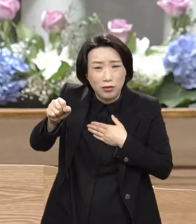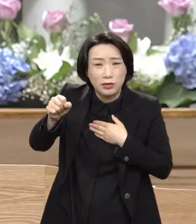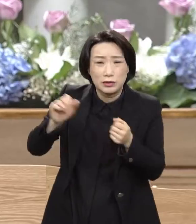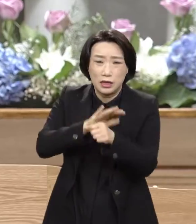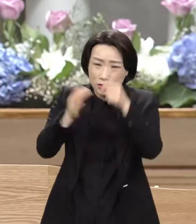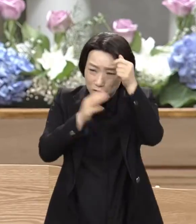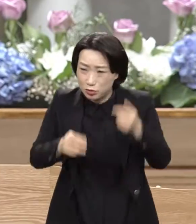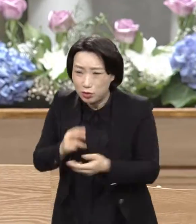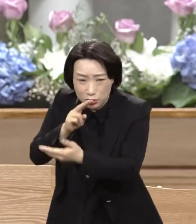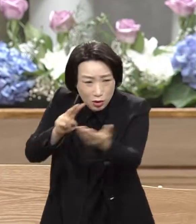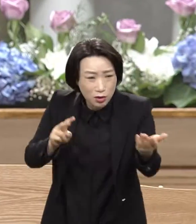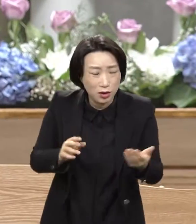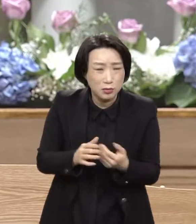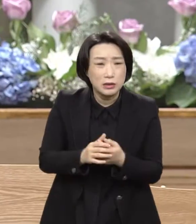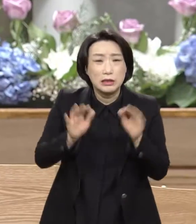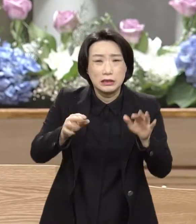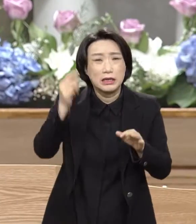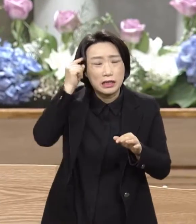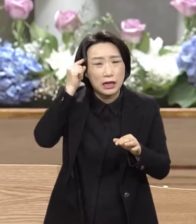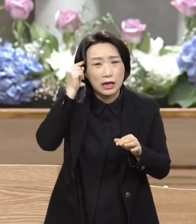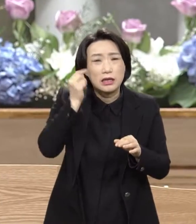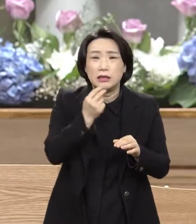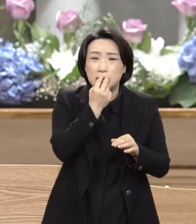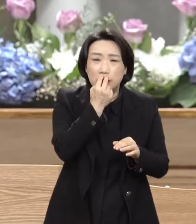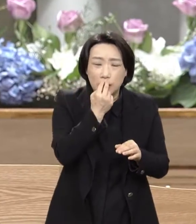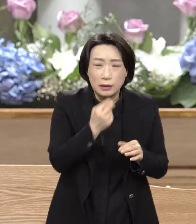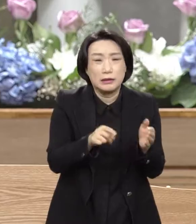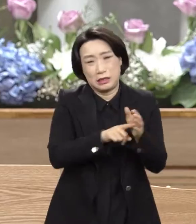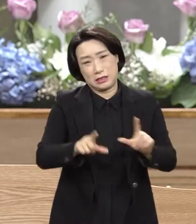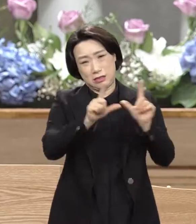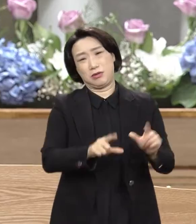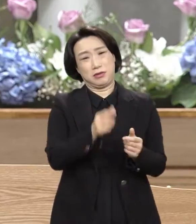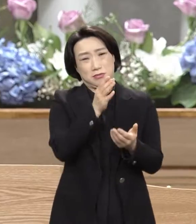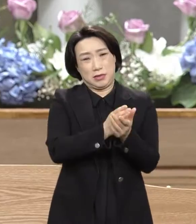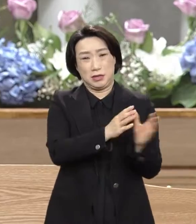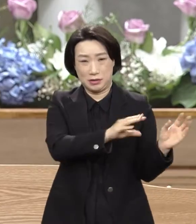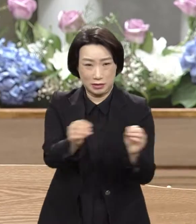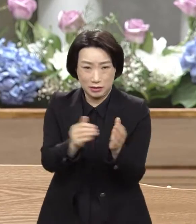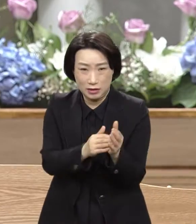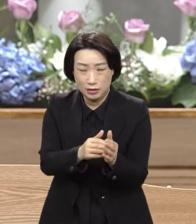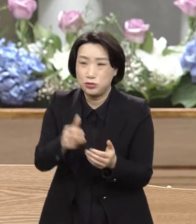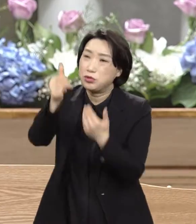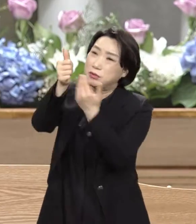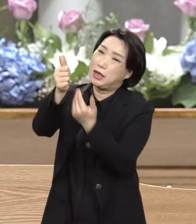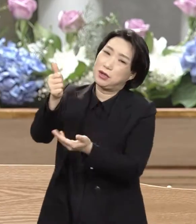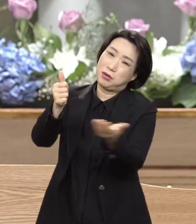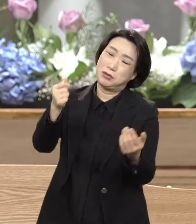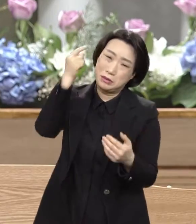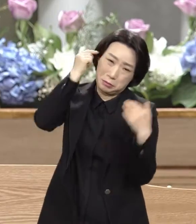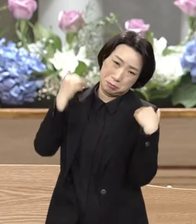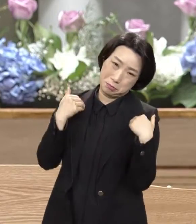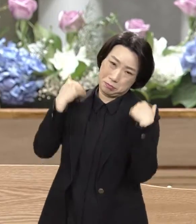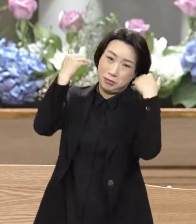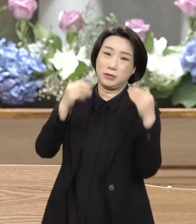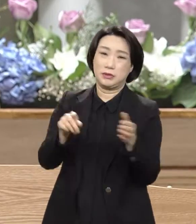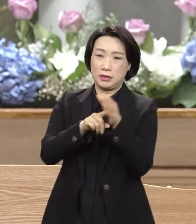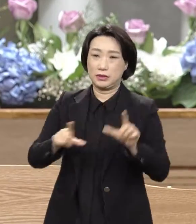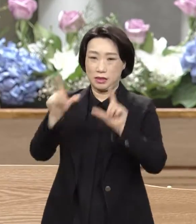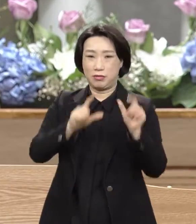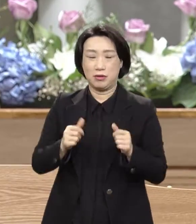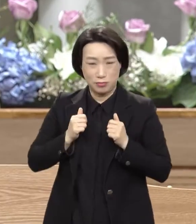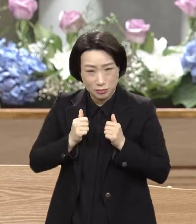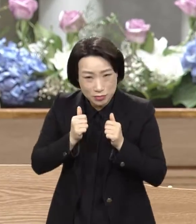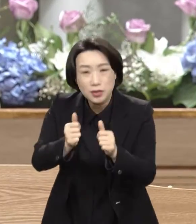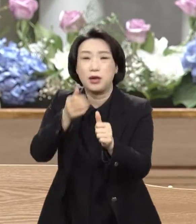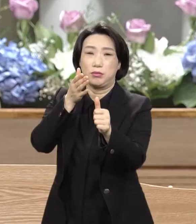사랑하는 성도요, 철없는 신앙생활 하지 말고 주님 앞에 철들어 신앙생활 잘하기를